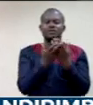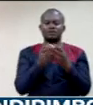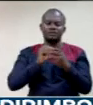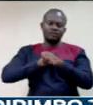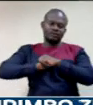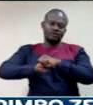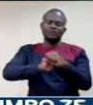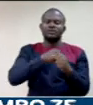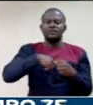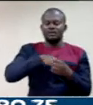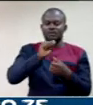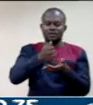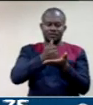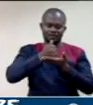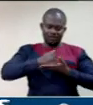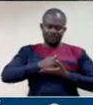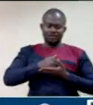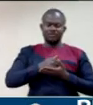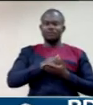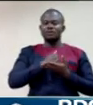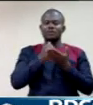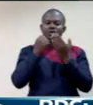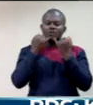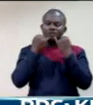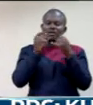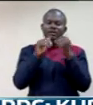Icyo badufasha ni ugutinyura abantu.